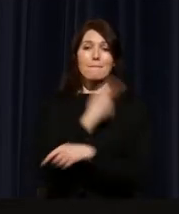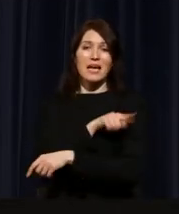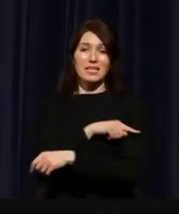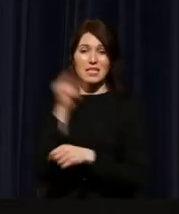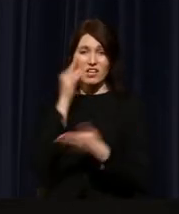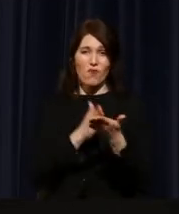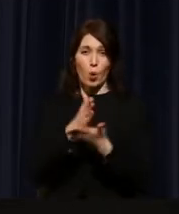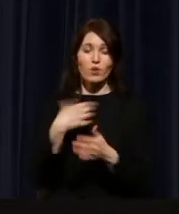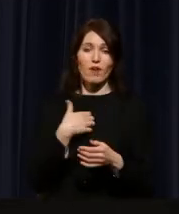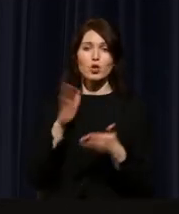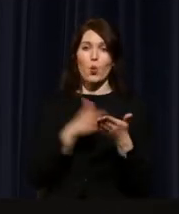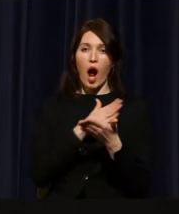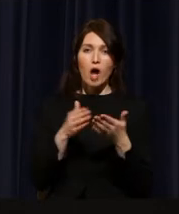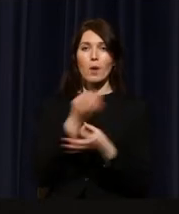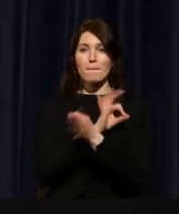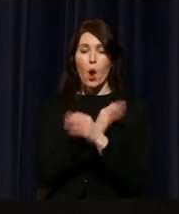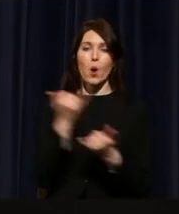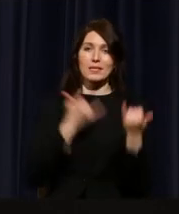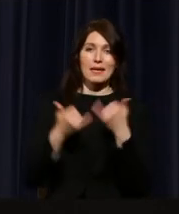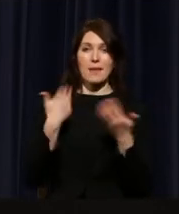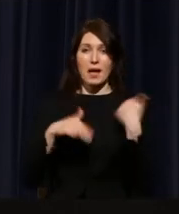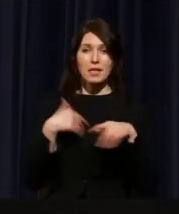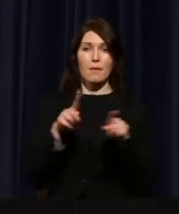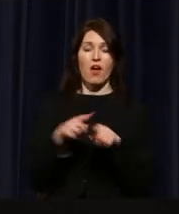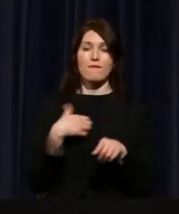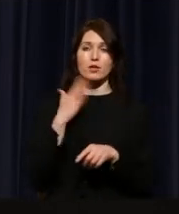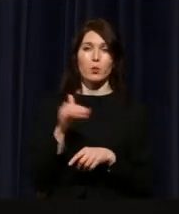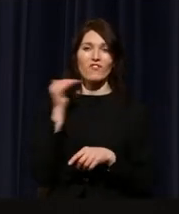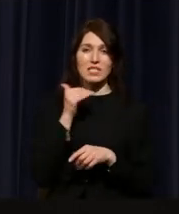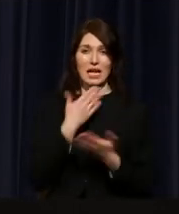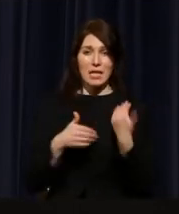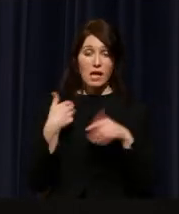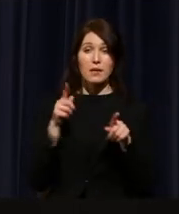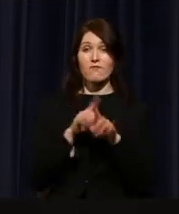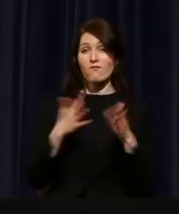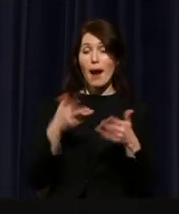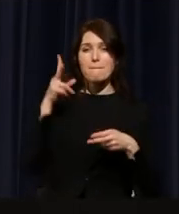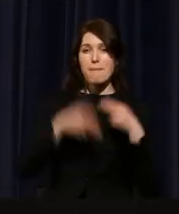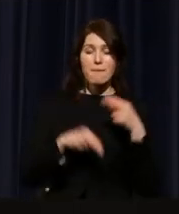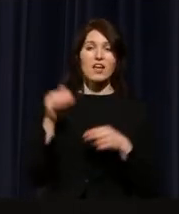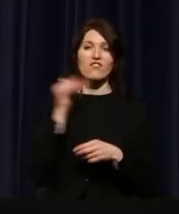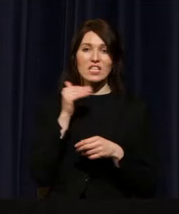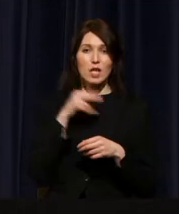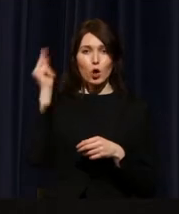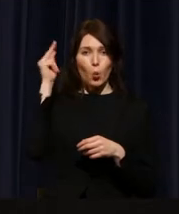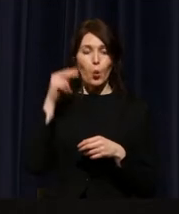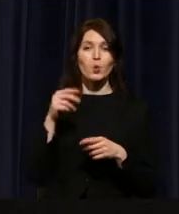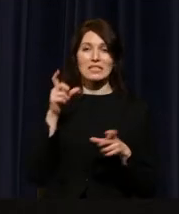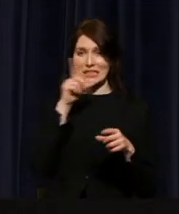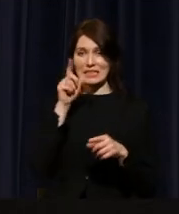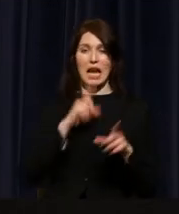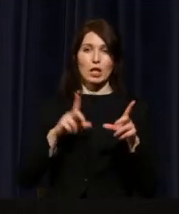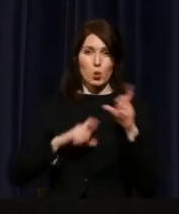fakultātē, bija jāliek gan bioloģijas ķīmijas eksāmens un bija jābūt arī fizikas eksāmenam vai jāpabeidz fizikas kursus Stradiņu universitātē. Līdz ar to es